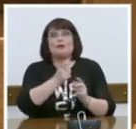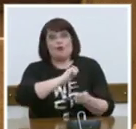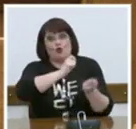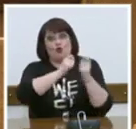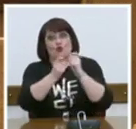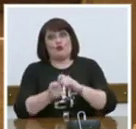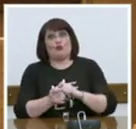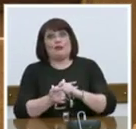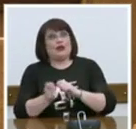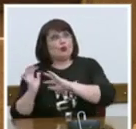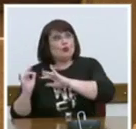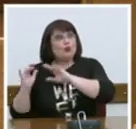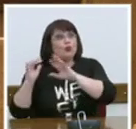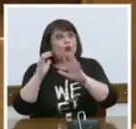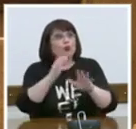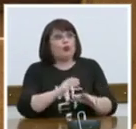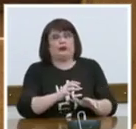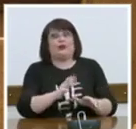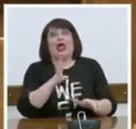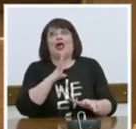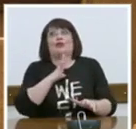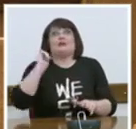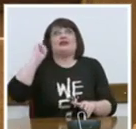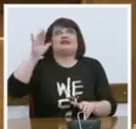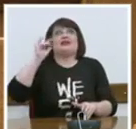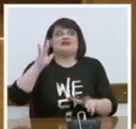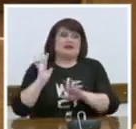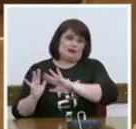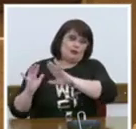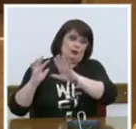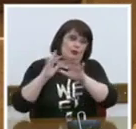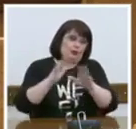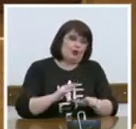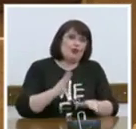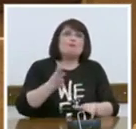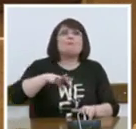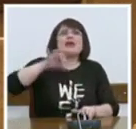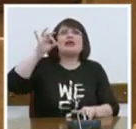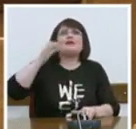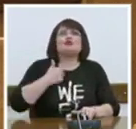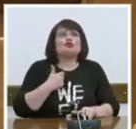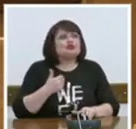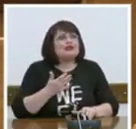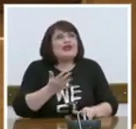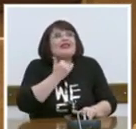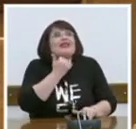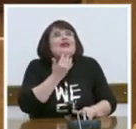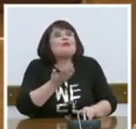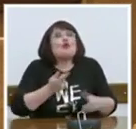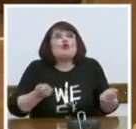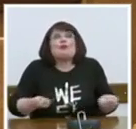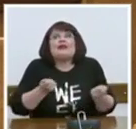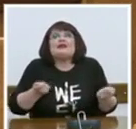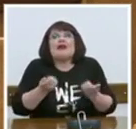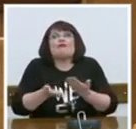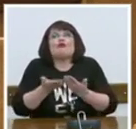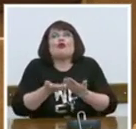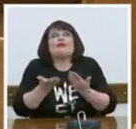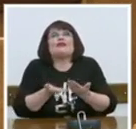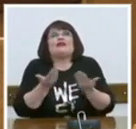ασταμάτητης αποθήκευσης ψυχών. Πόσο μάλλον στις περιπτώσεις που δεν έχουμε πολλές φορές να κάνουμε με